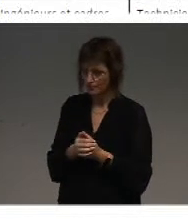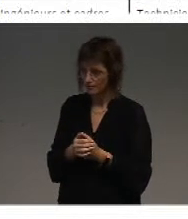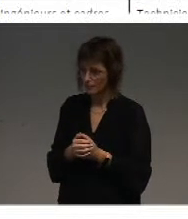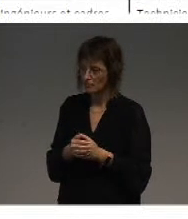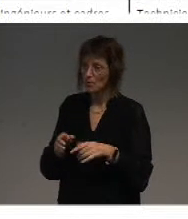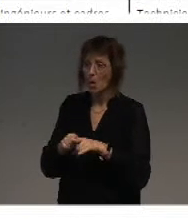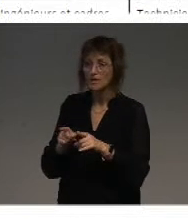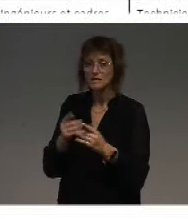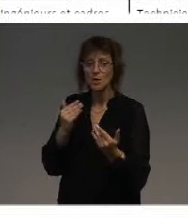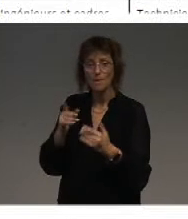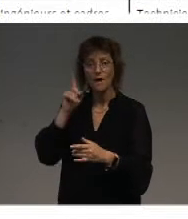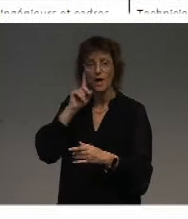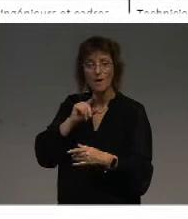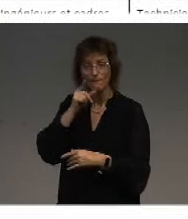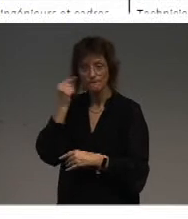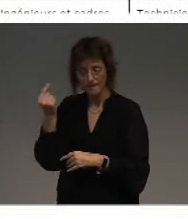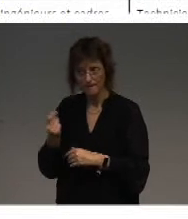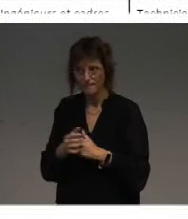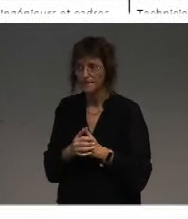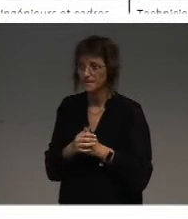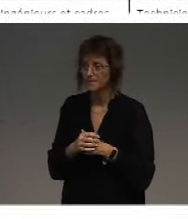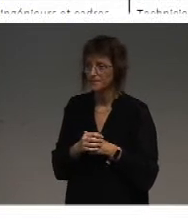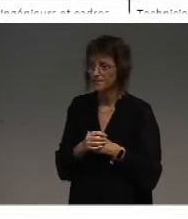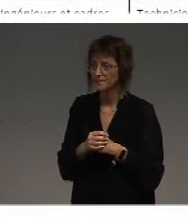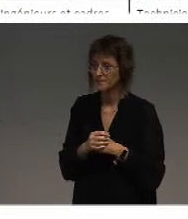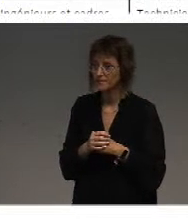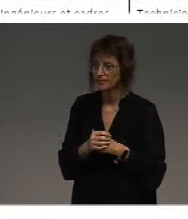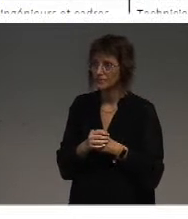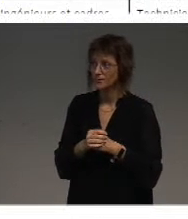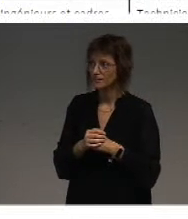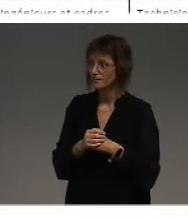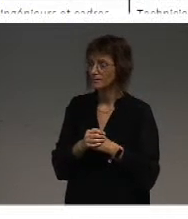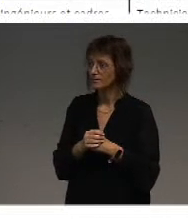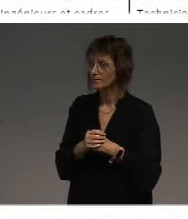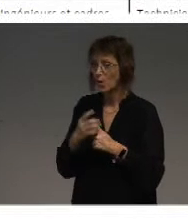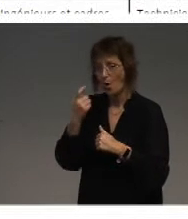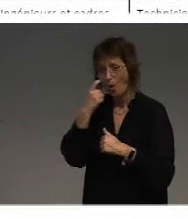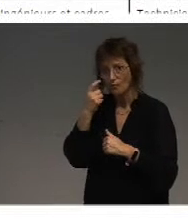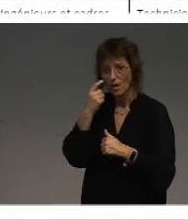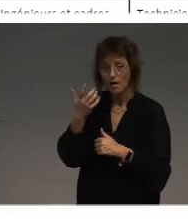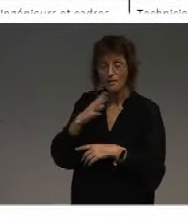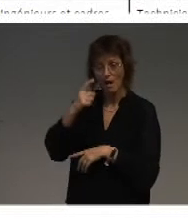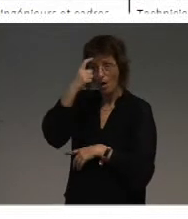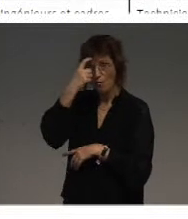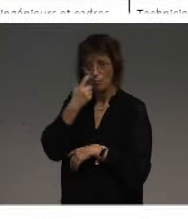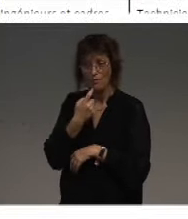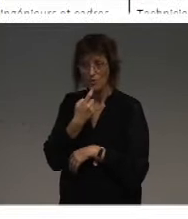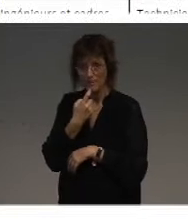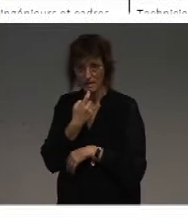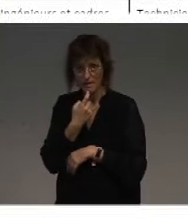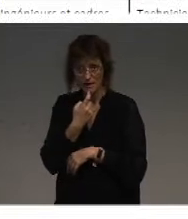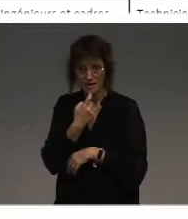sexe, c'est-à-dire la répartition homme-femme, avec donc un certain nombre de profils qui sont